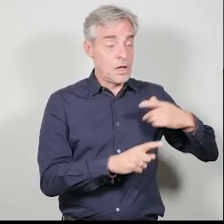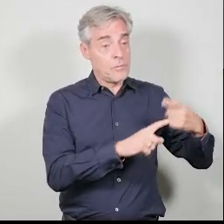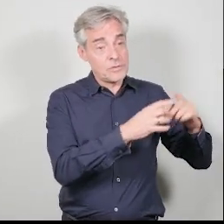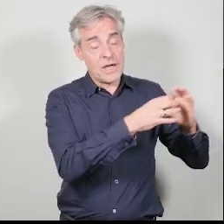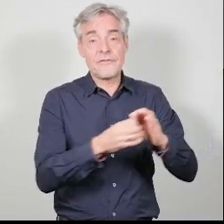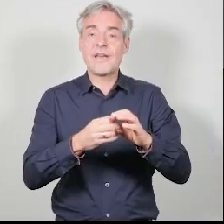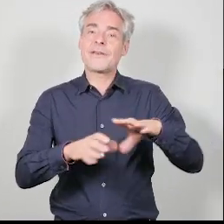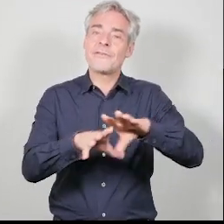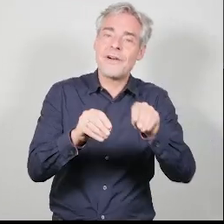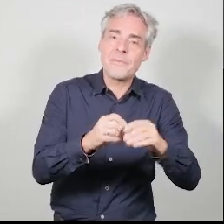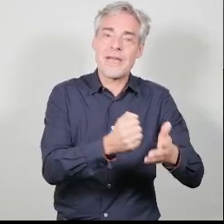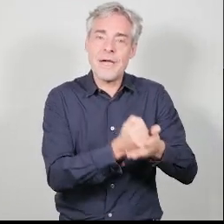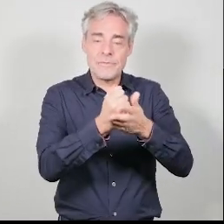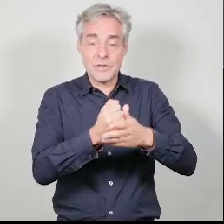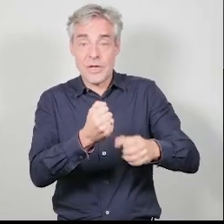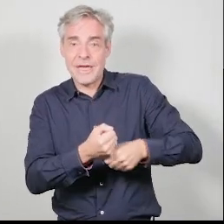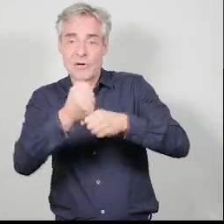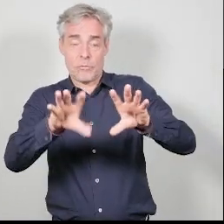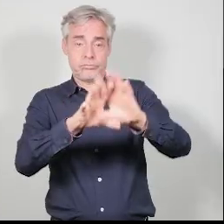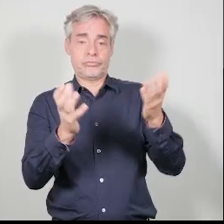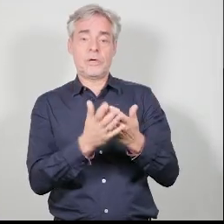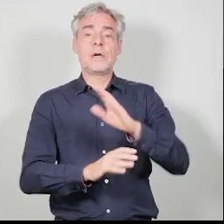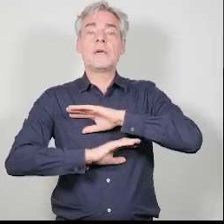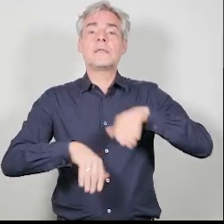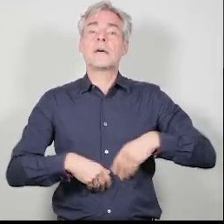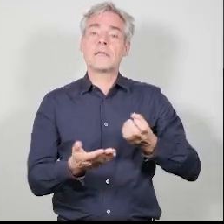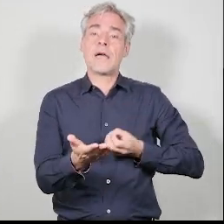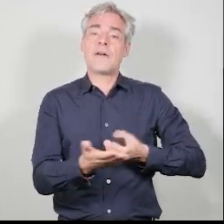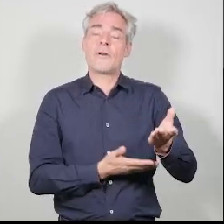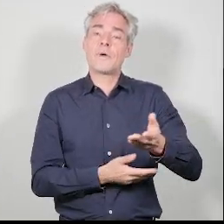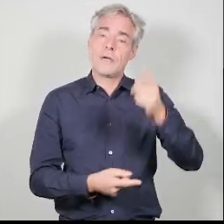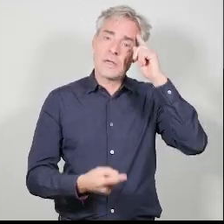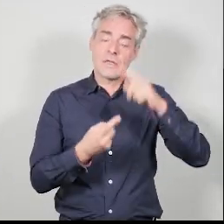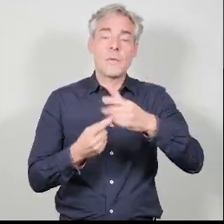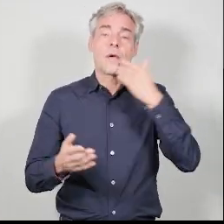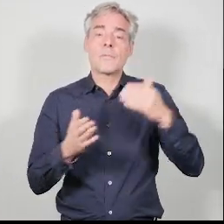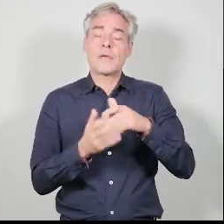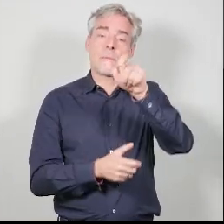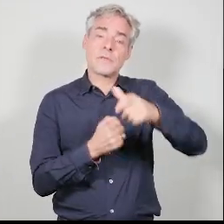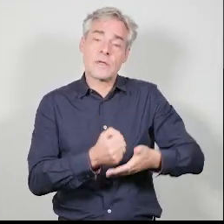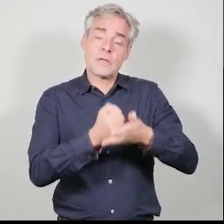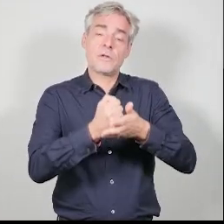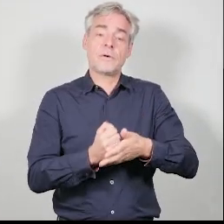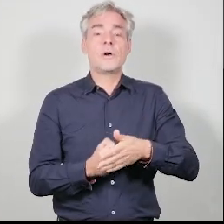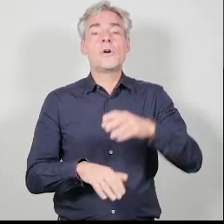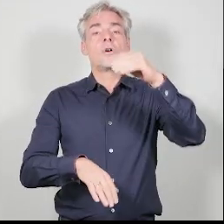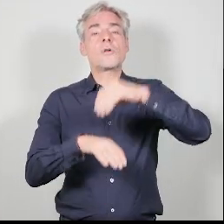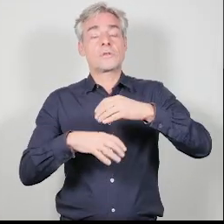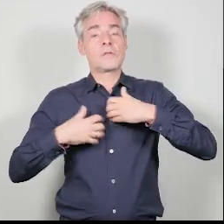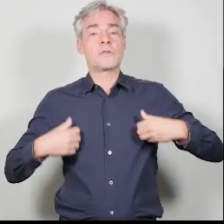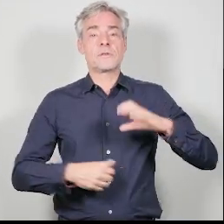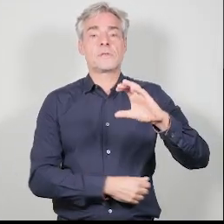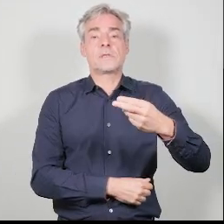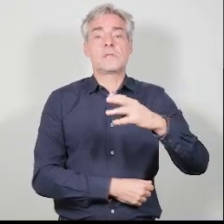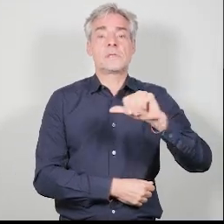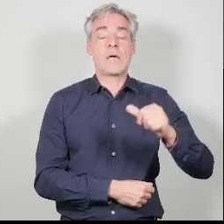aidants. Et d'ailleurs, dans son dernier avis consacré au renforcement du soutien aux proches aidants, le Conseil scientifique a